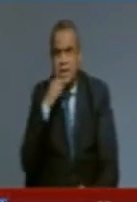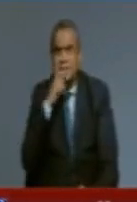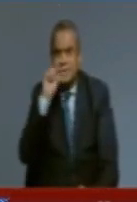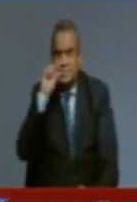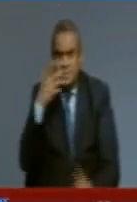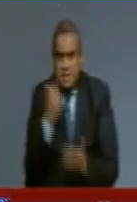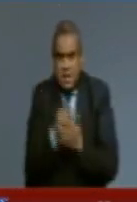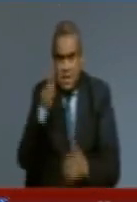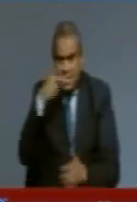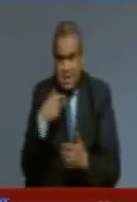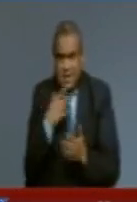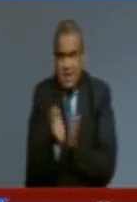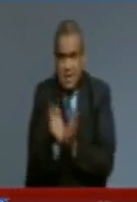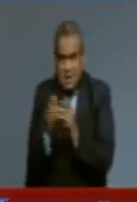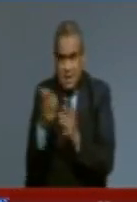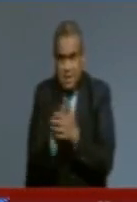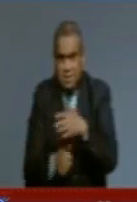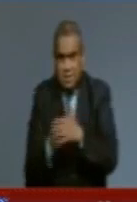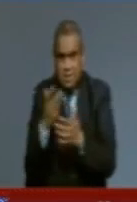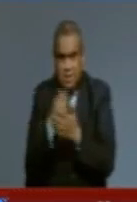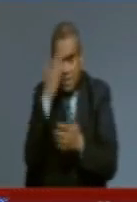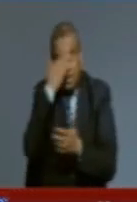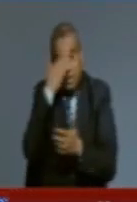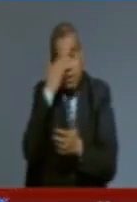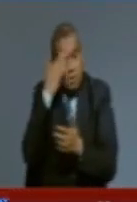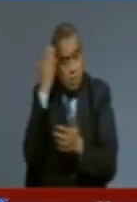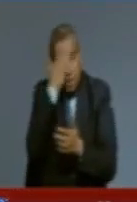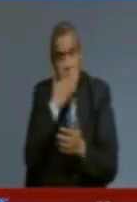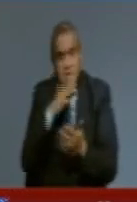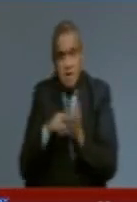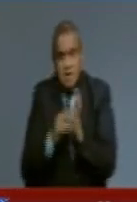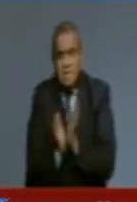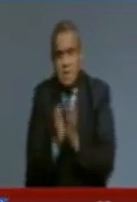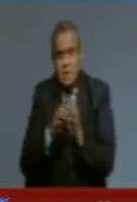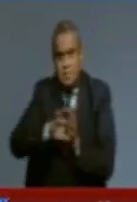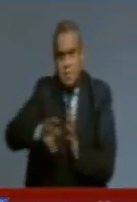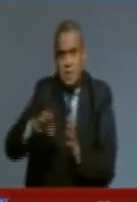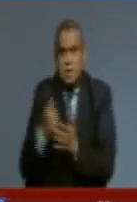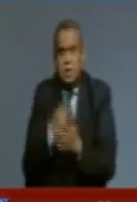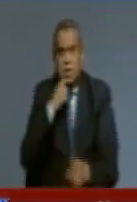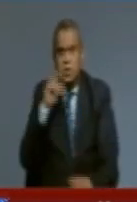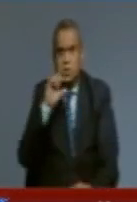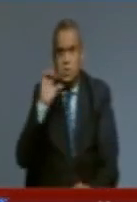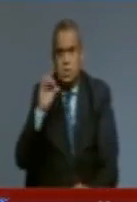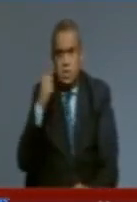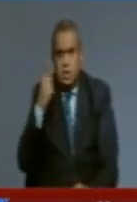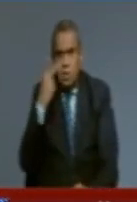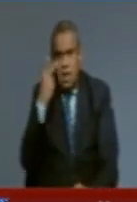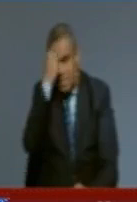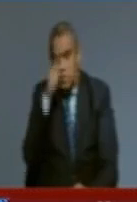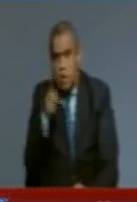إنشاء إكزارخية إفريقية بطريركية في ديسمبر 21